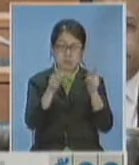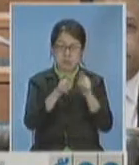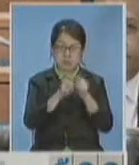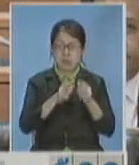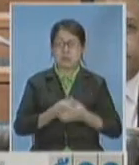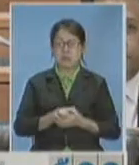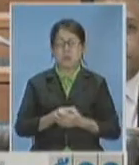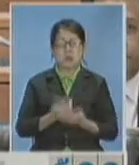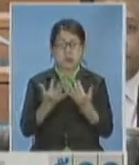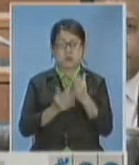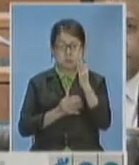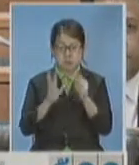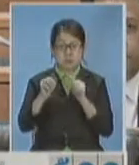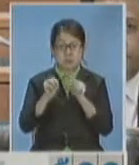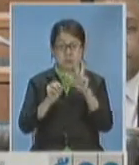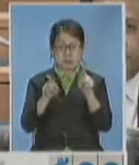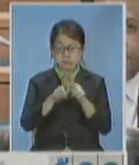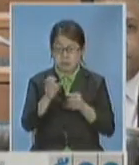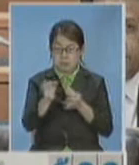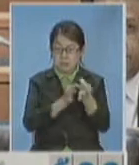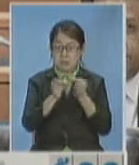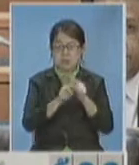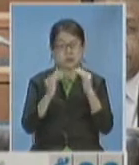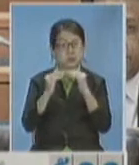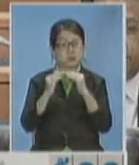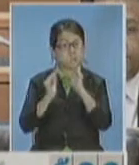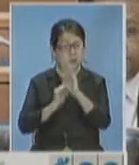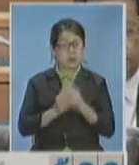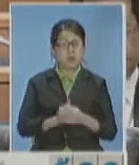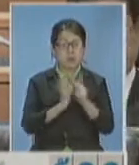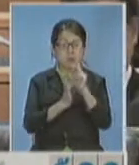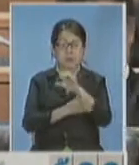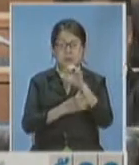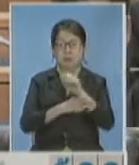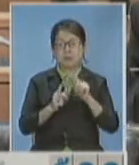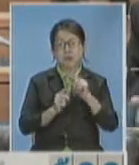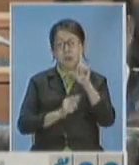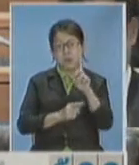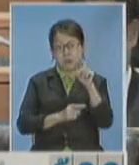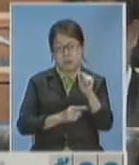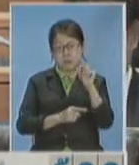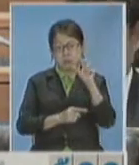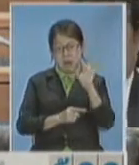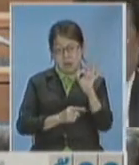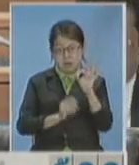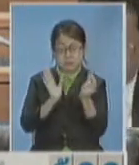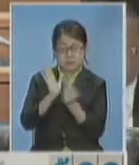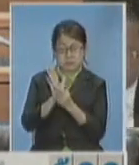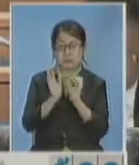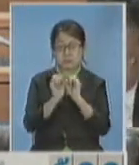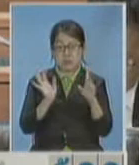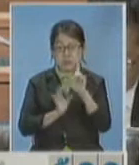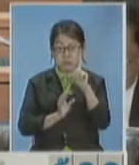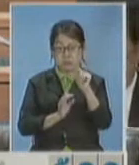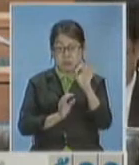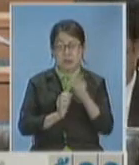ความเห็นไว้ในมาตรานี้ขณะเดียวกันข้อบังคับข้อ129ก็ระบุไว้ชัดเจนครับว่าในการ